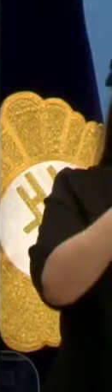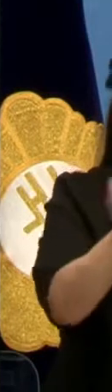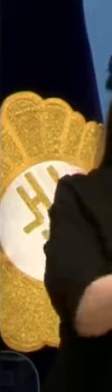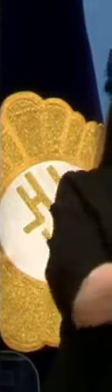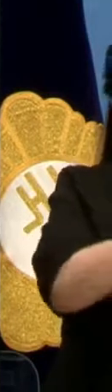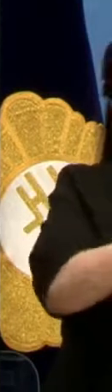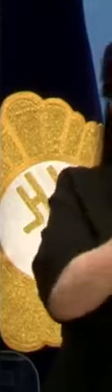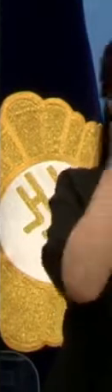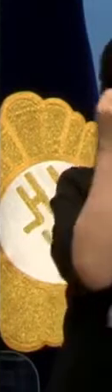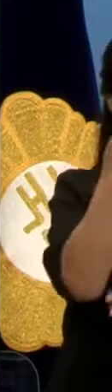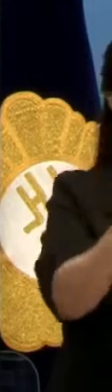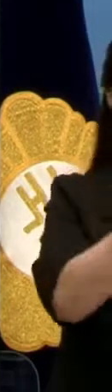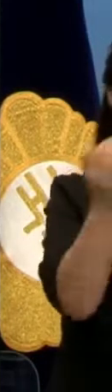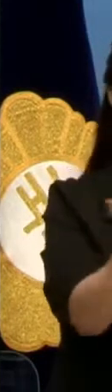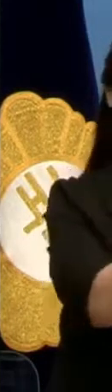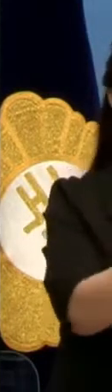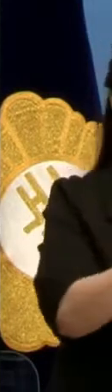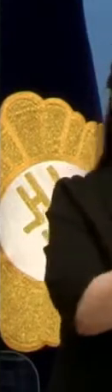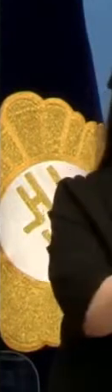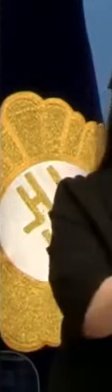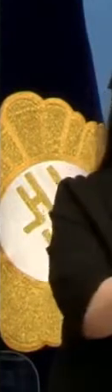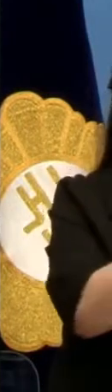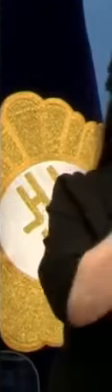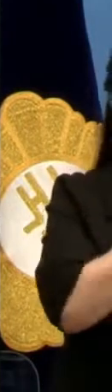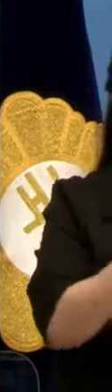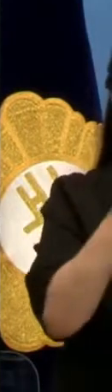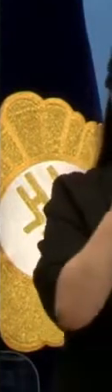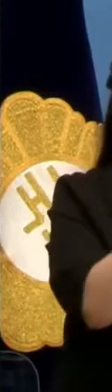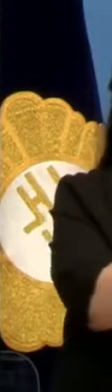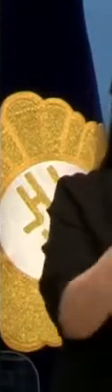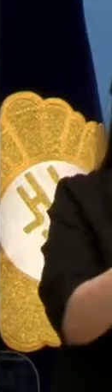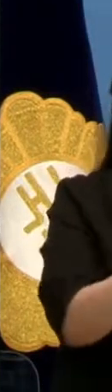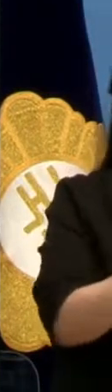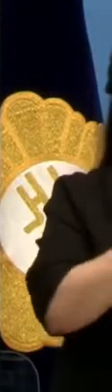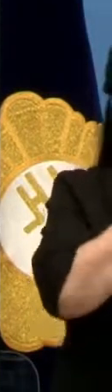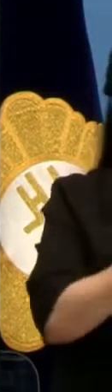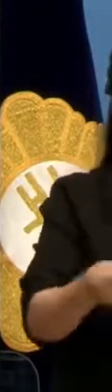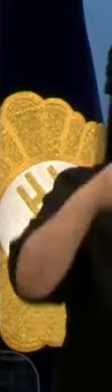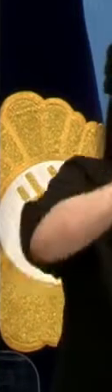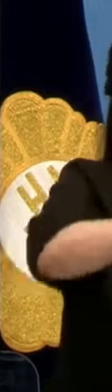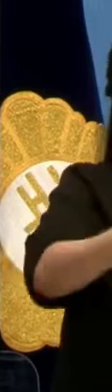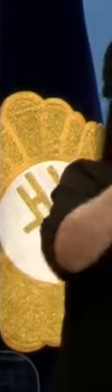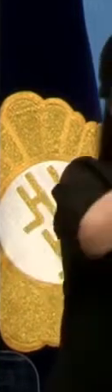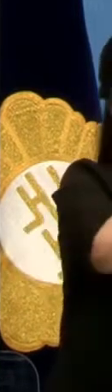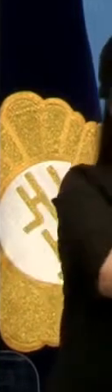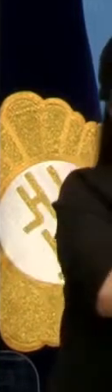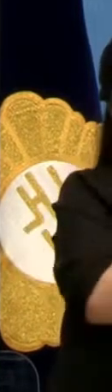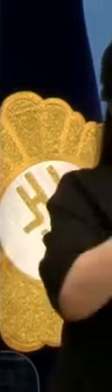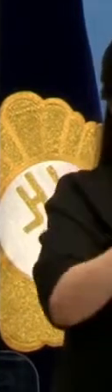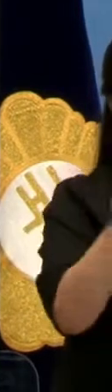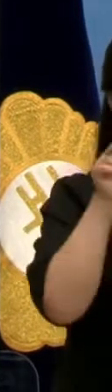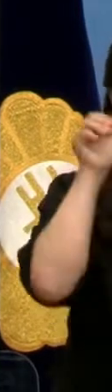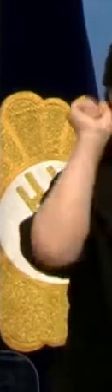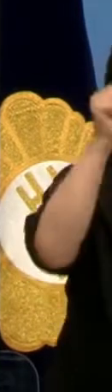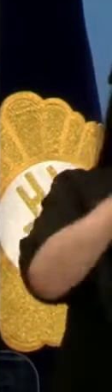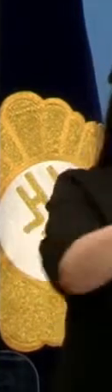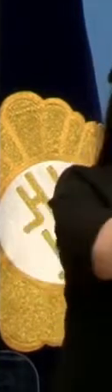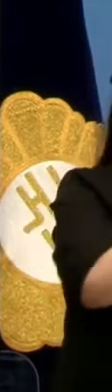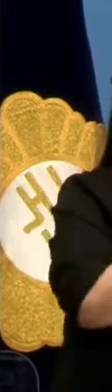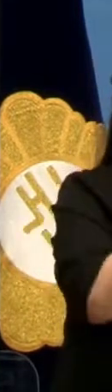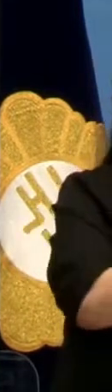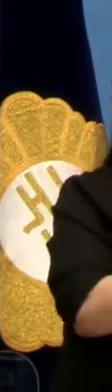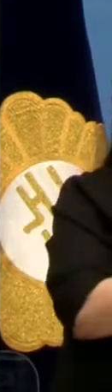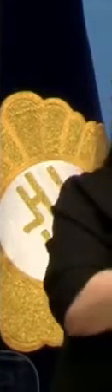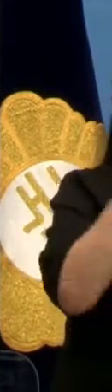기본소득당은 기본소득의 실현을 바라는 많은 국민들의 염원을 담아서 이번 대선에서 어떻게 기본소득을 실현할